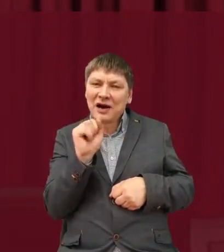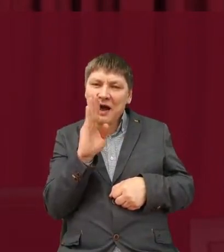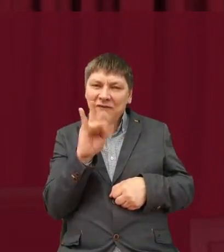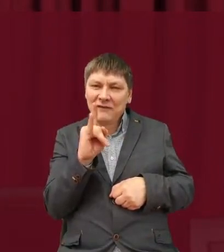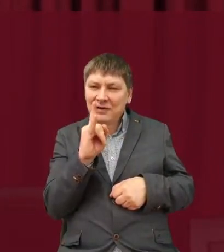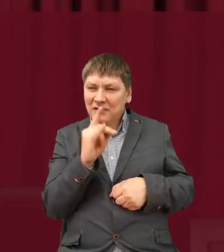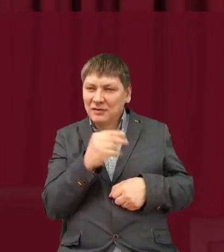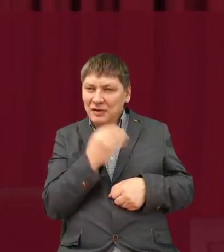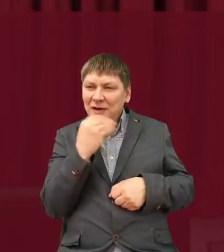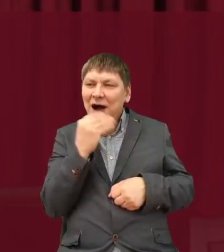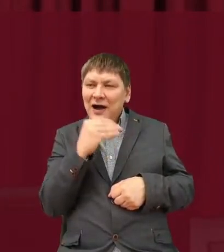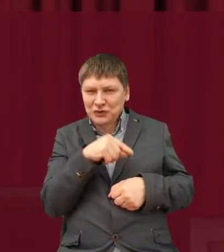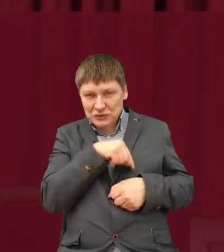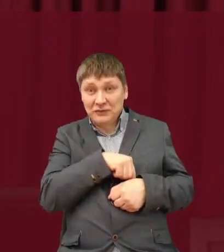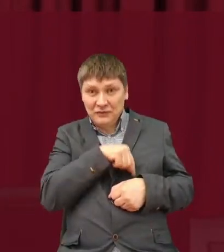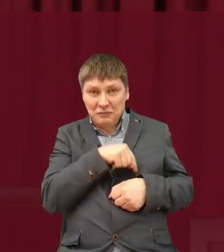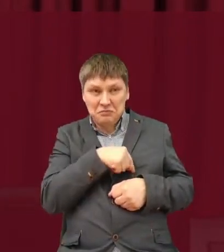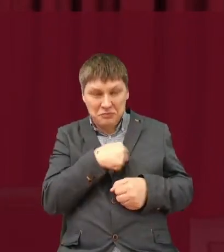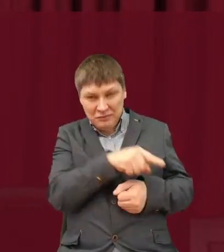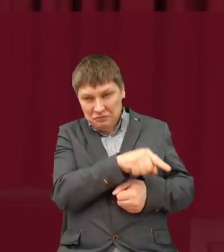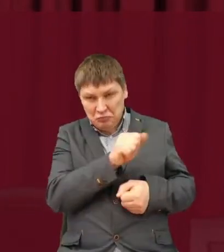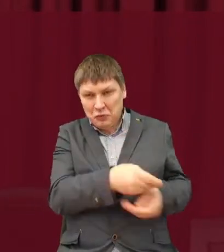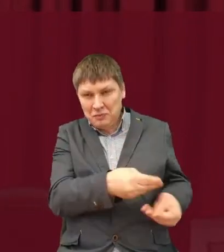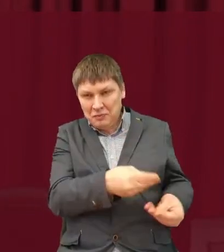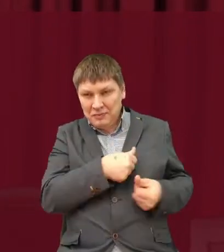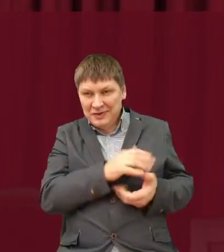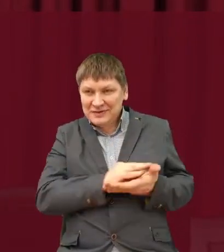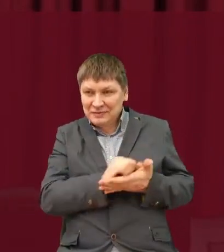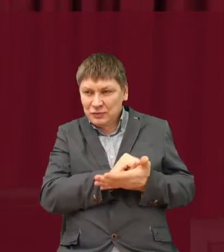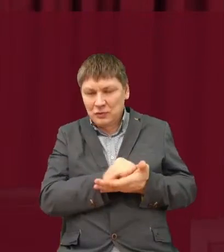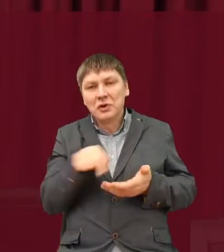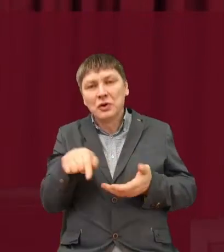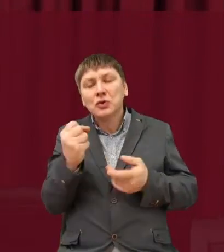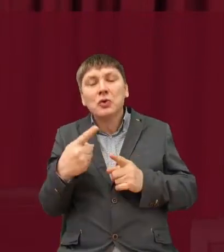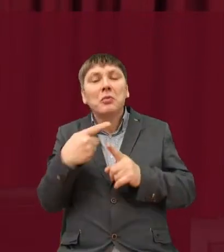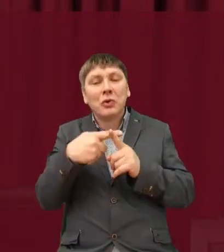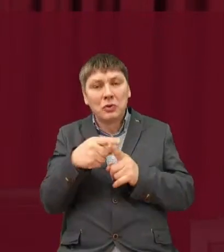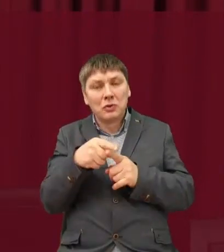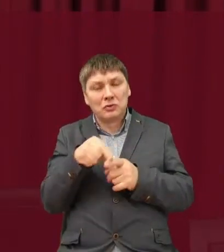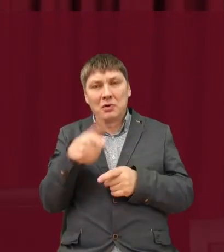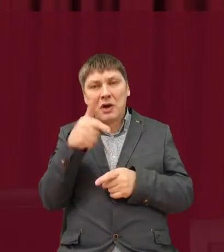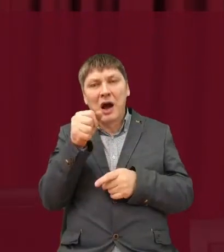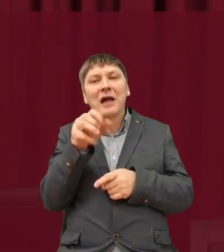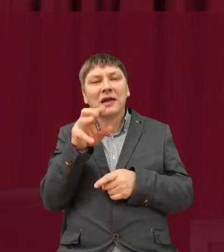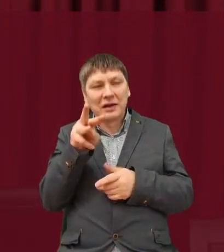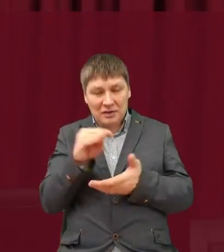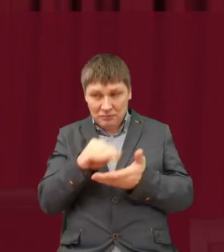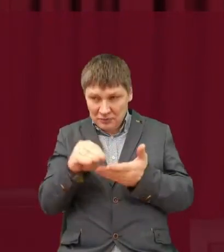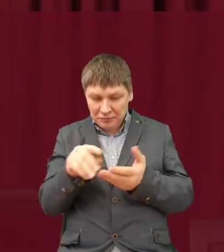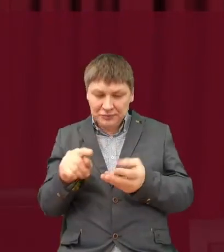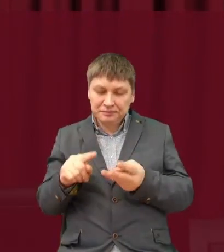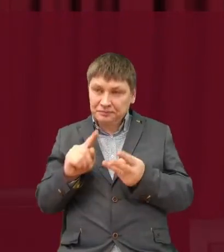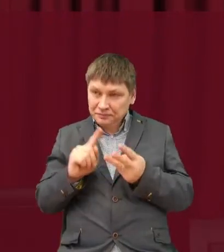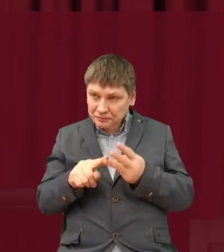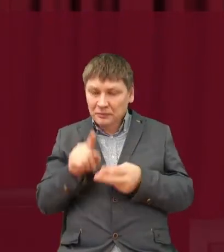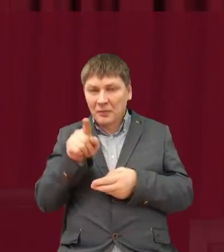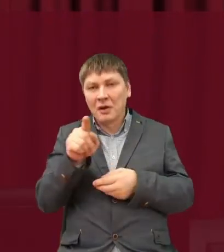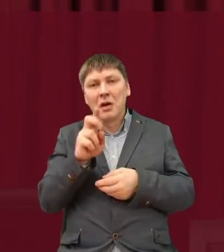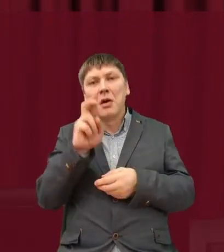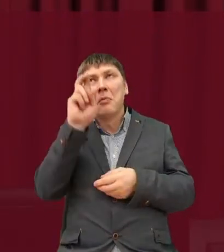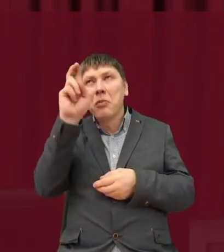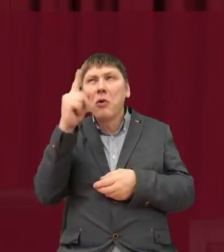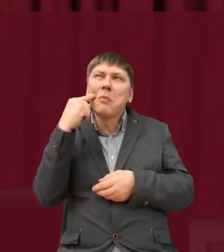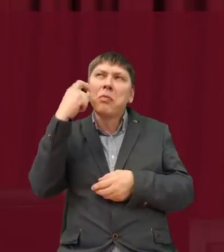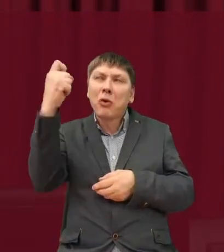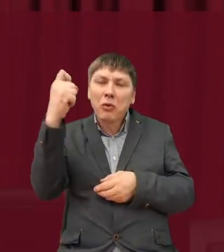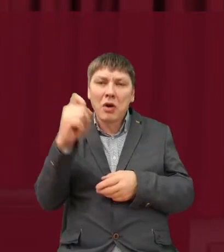Галатам шестая глава седьмой и восьмой стих Не обманывайтесь Бог поругаем не бывает